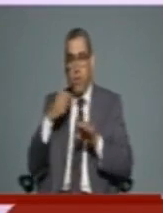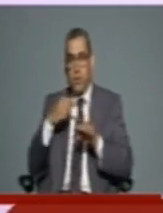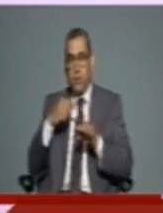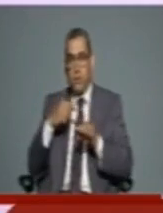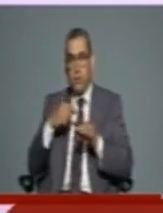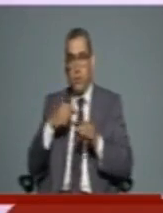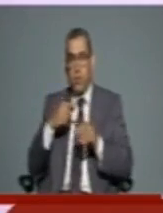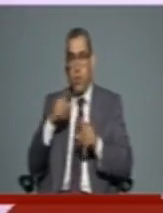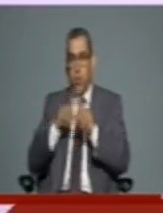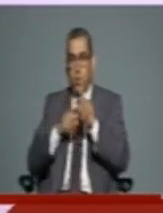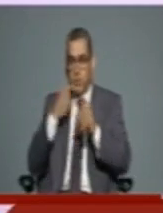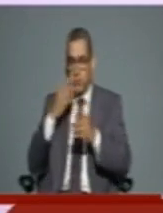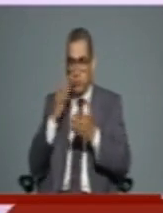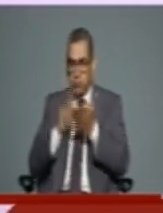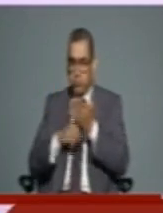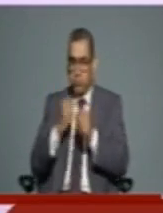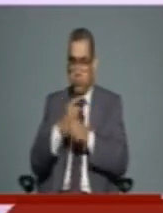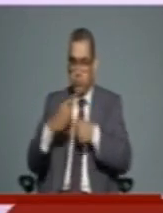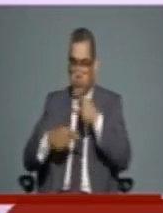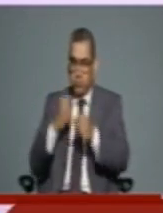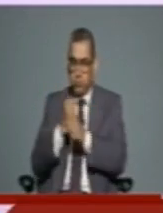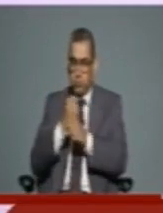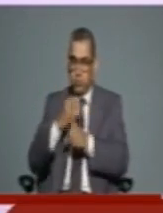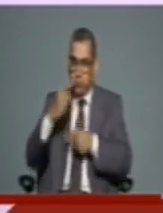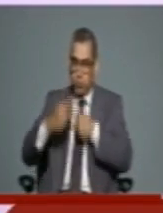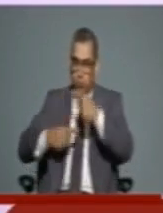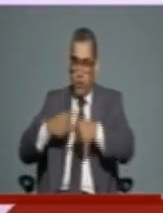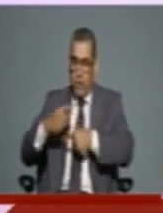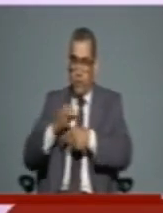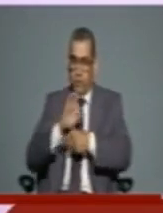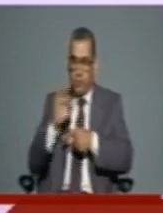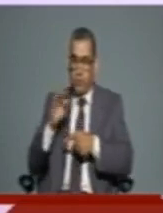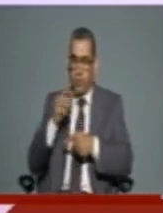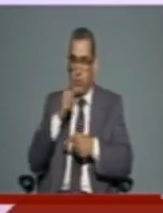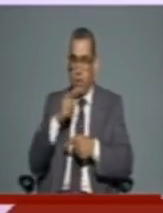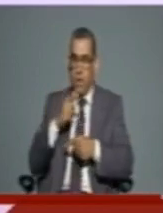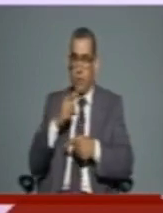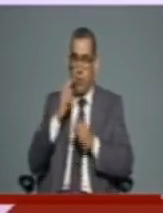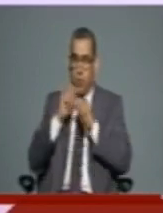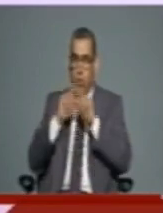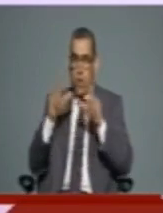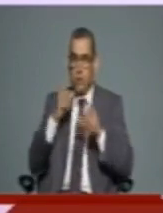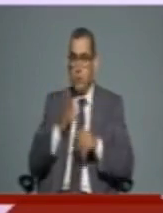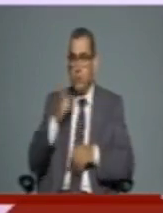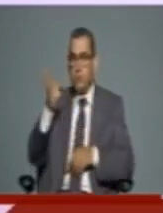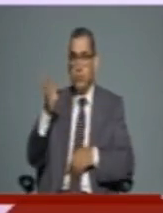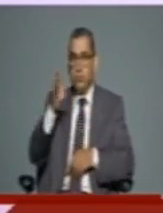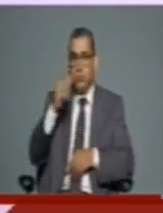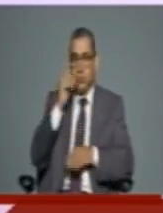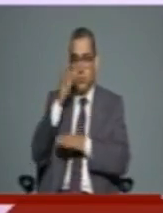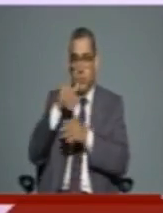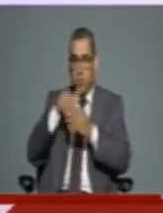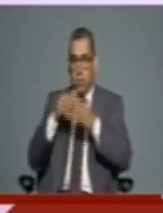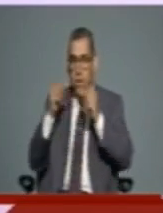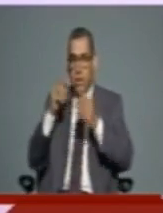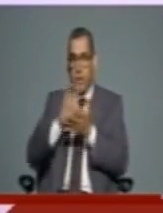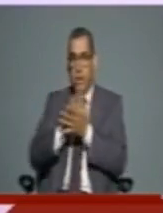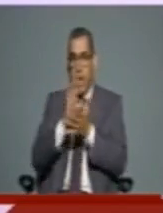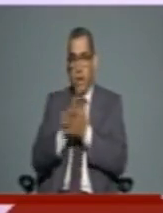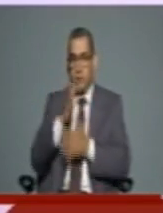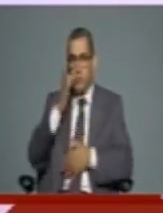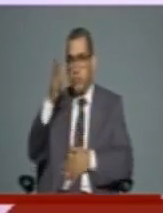جدا، مستدامة كذا. ولذلك اللي يروح للمنطقة اللوجستية في طنطا يقدر